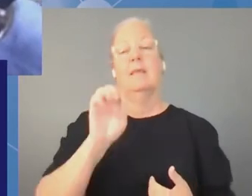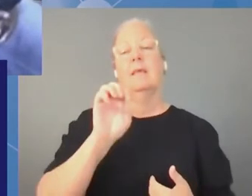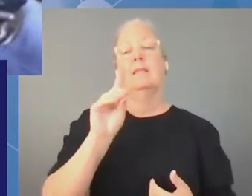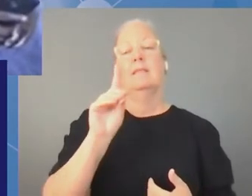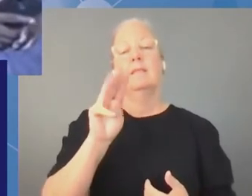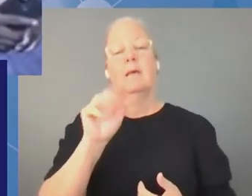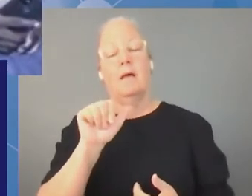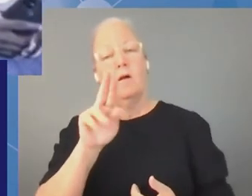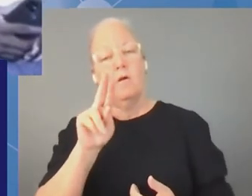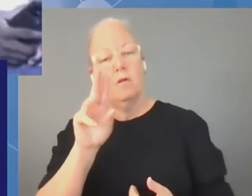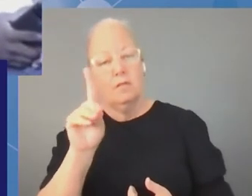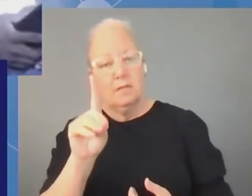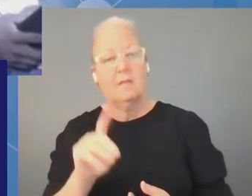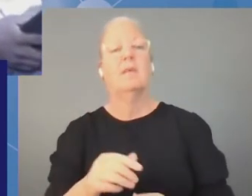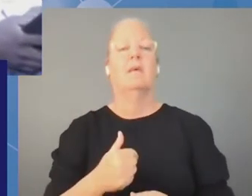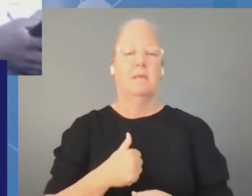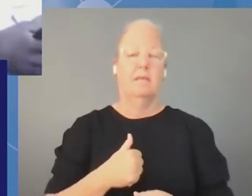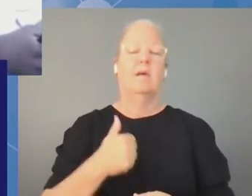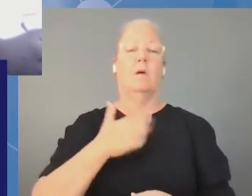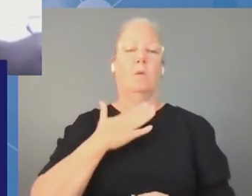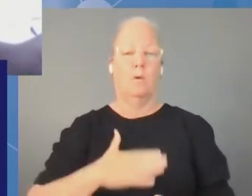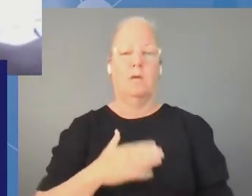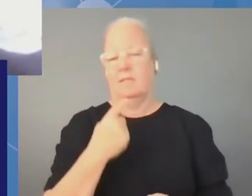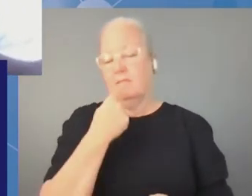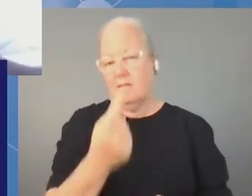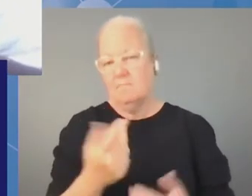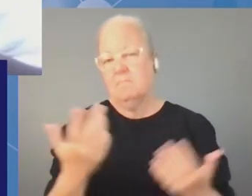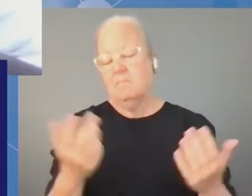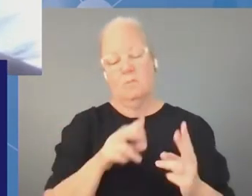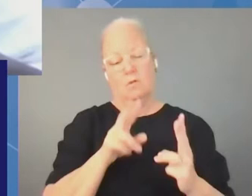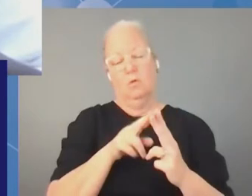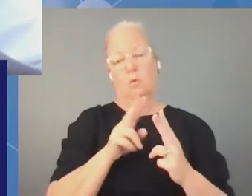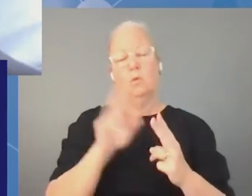我代表的是一个我们国家的一个